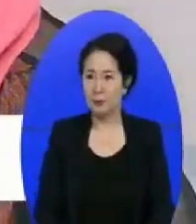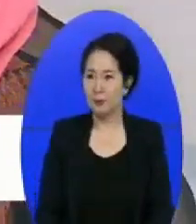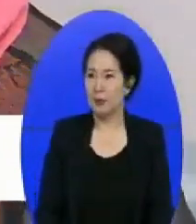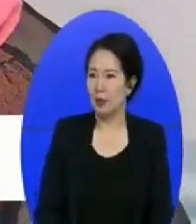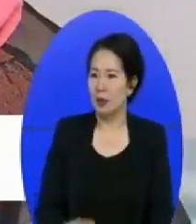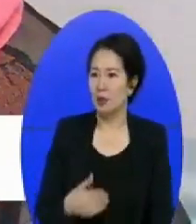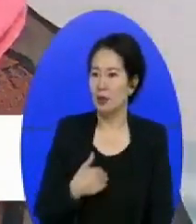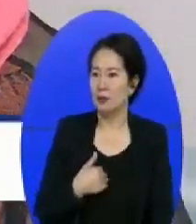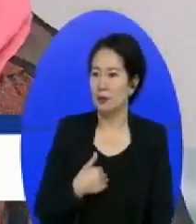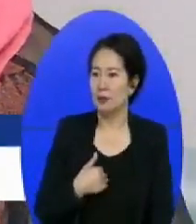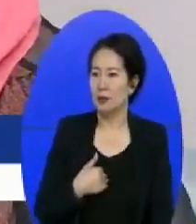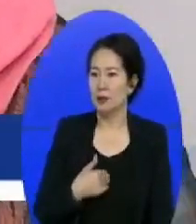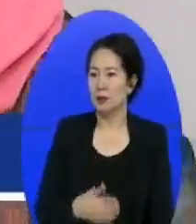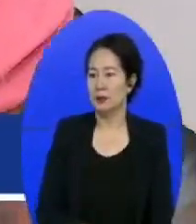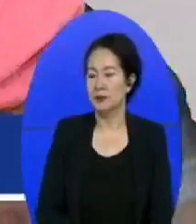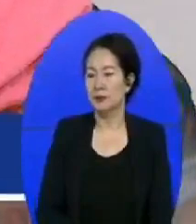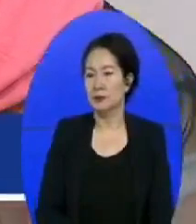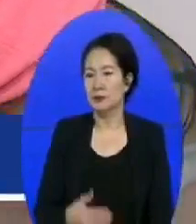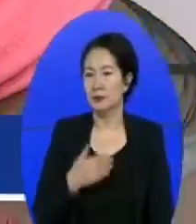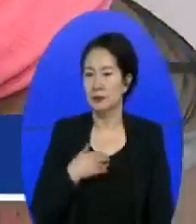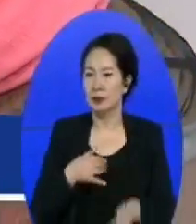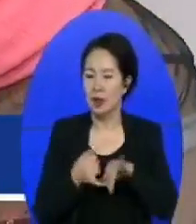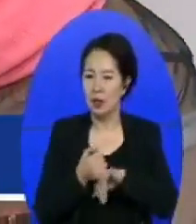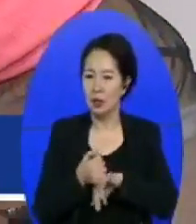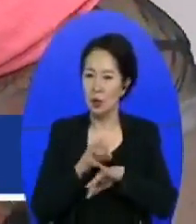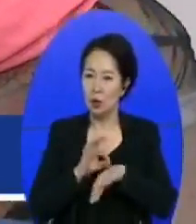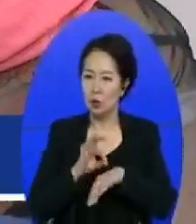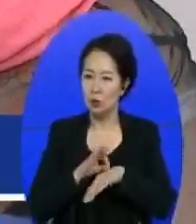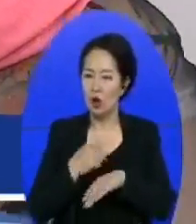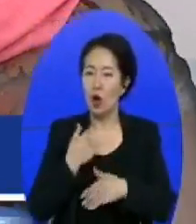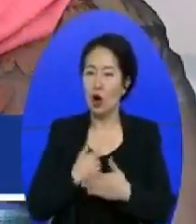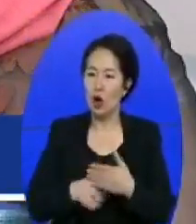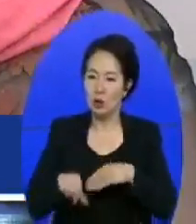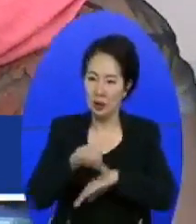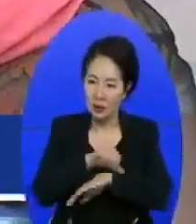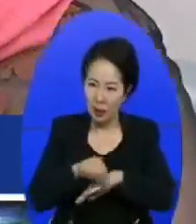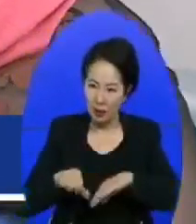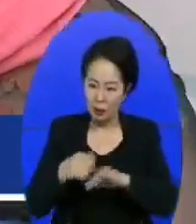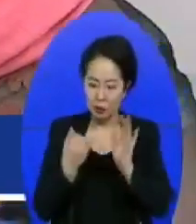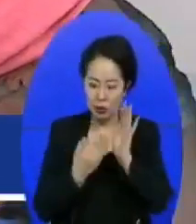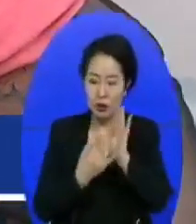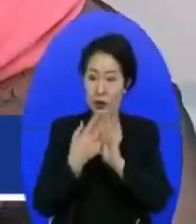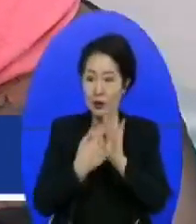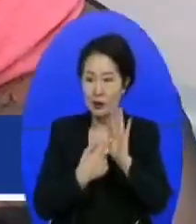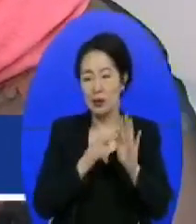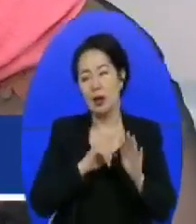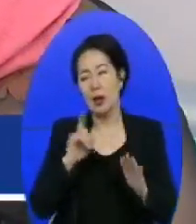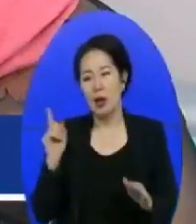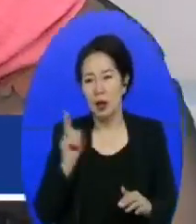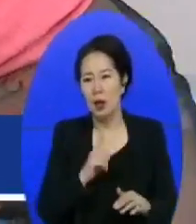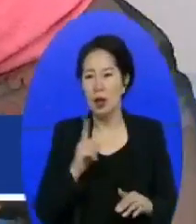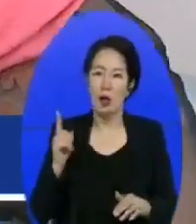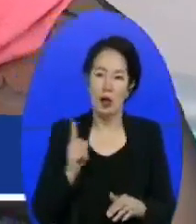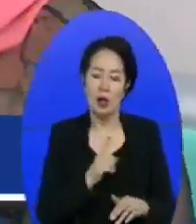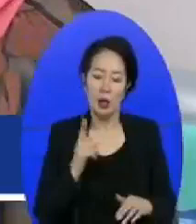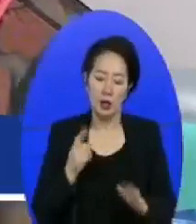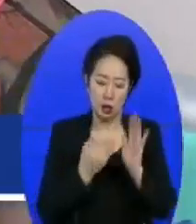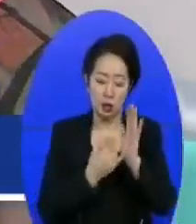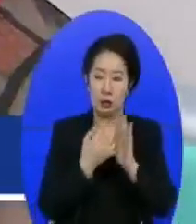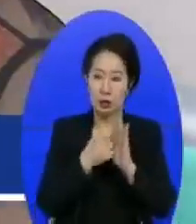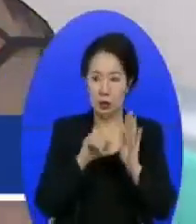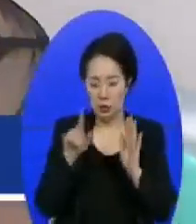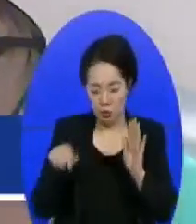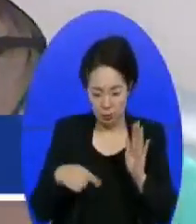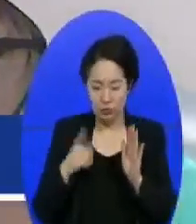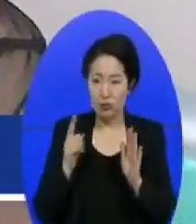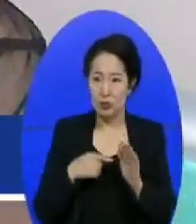одоо манай хань өдөө одоодны хаалганд дараа 7 сараас хойш хавдар судлалын төр үйлчлүүлж байгаа. Тэгээ